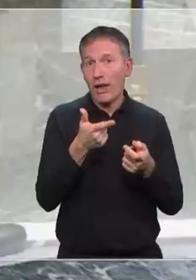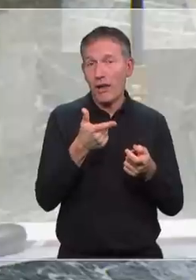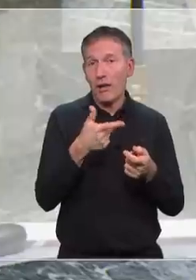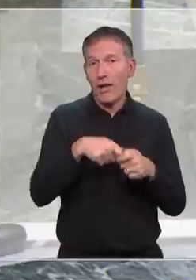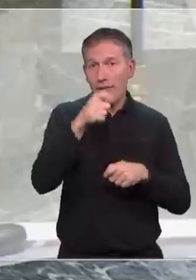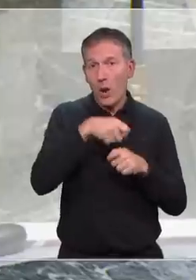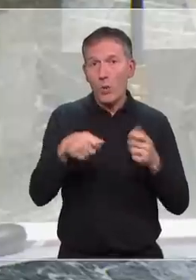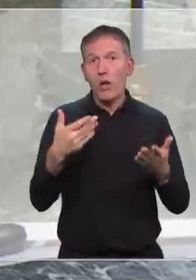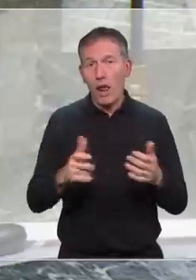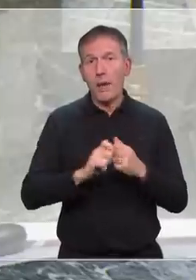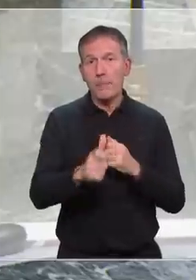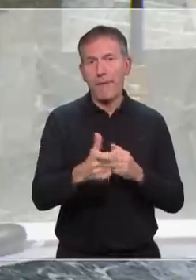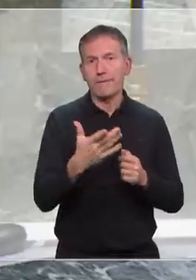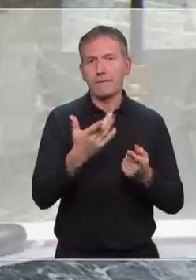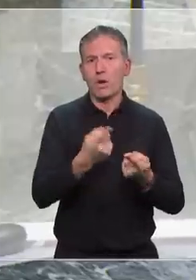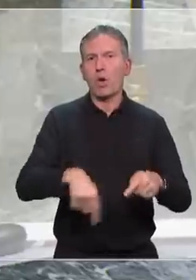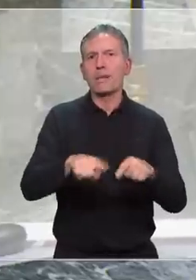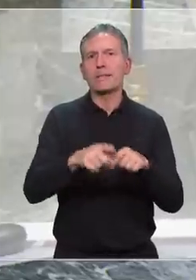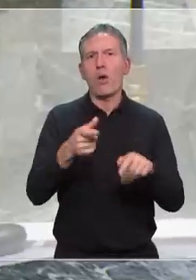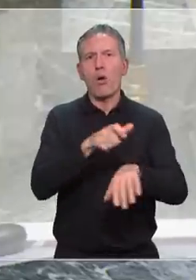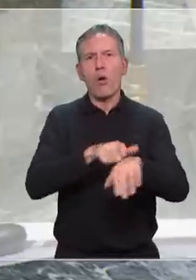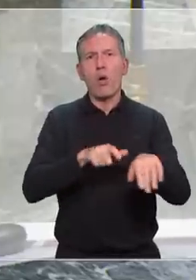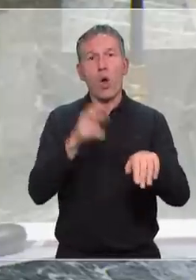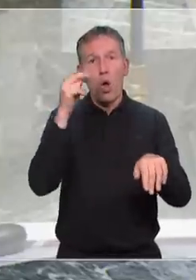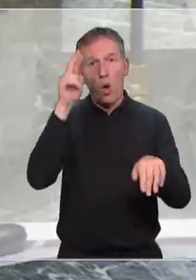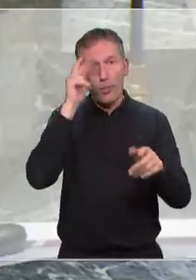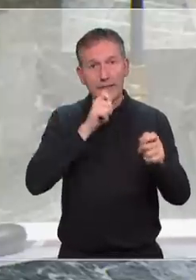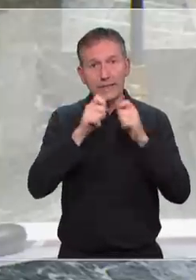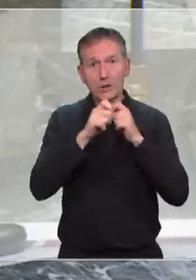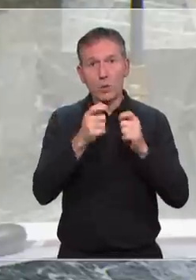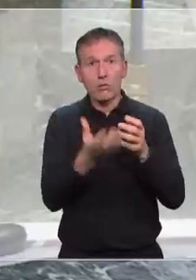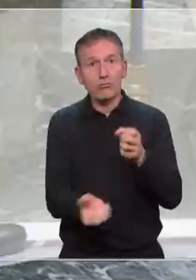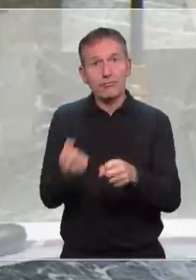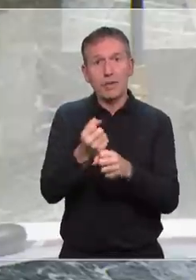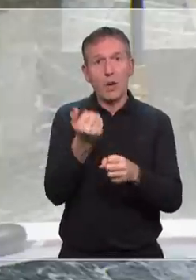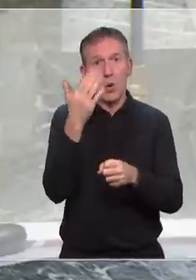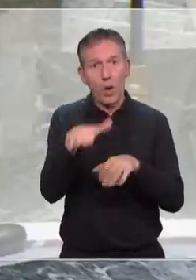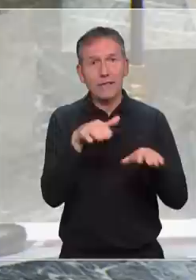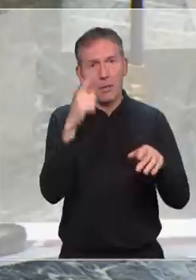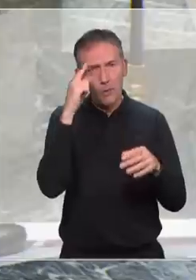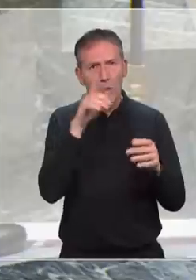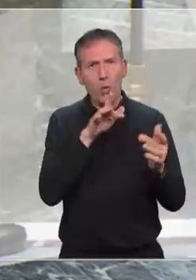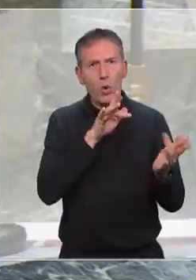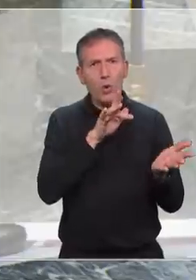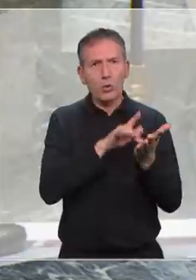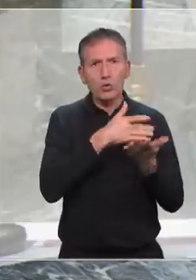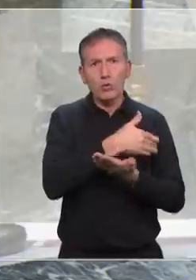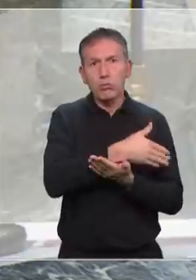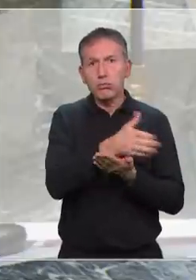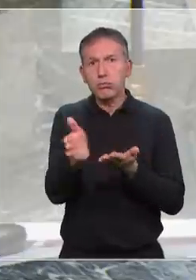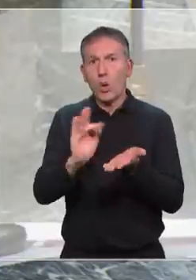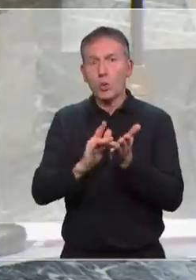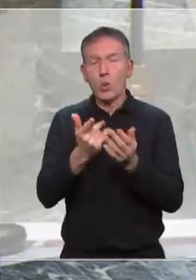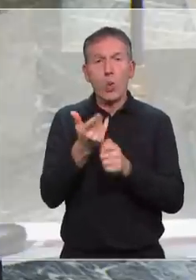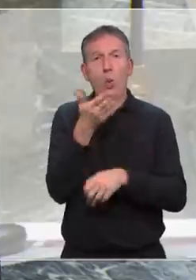Nous sommes en discussion avec la Commission européenne pour voir si et comment on peut compléter ce dispositif pour bien les toucher ou s'il faudra passer par